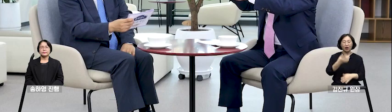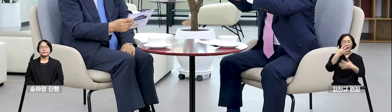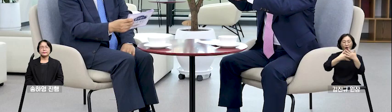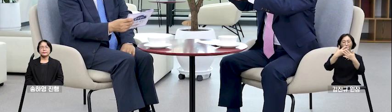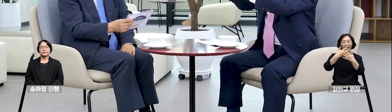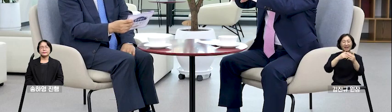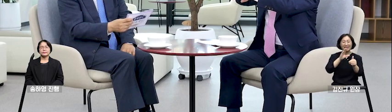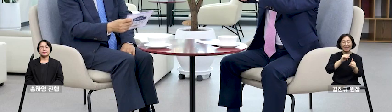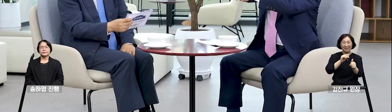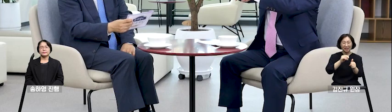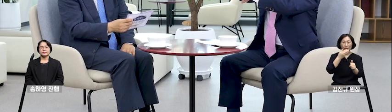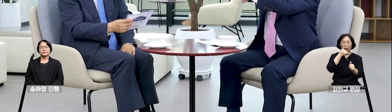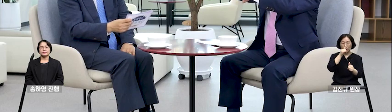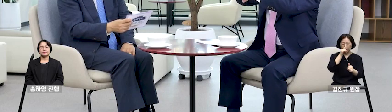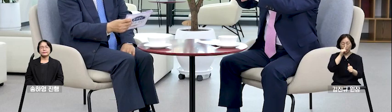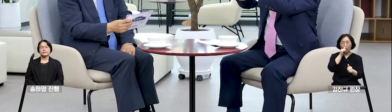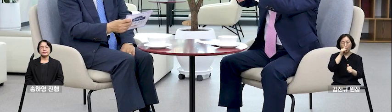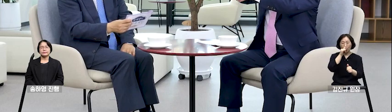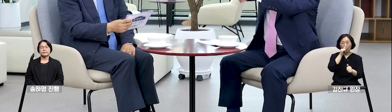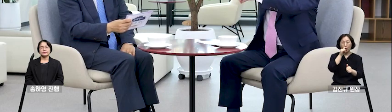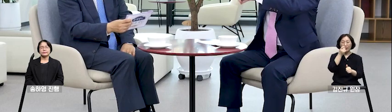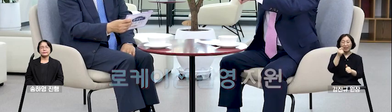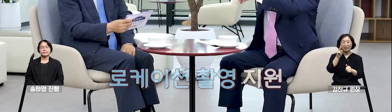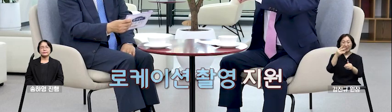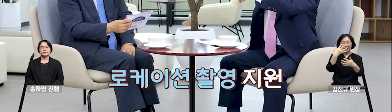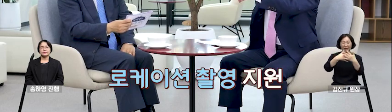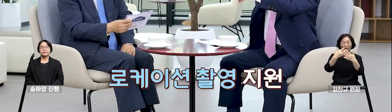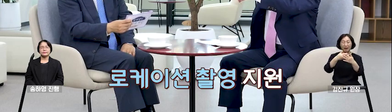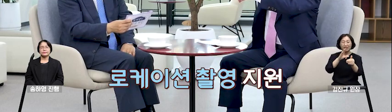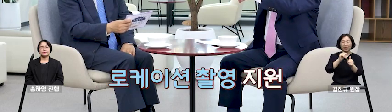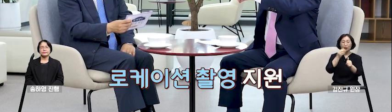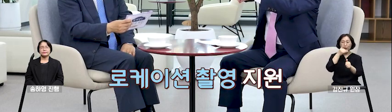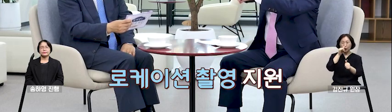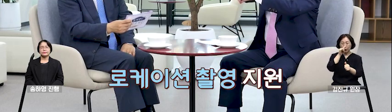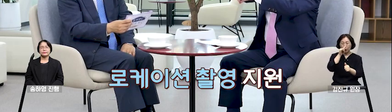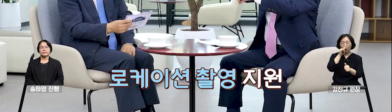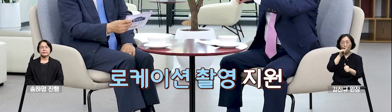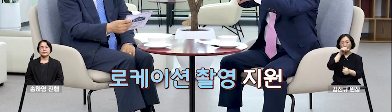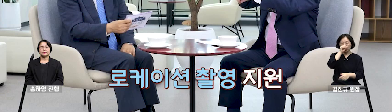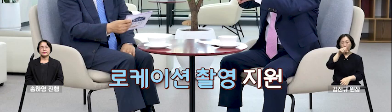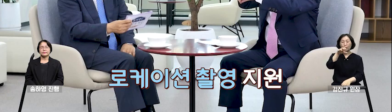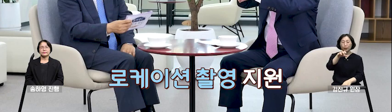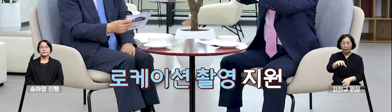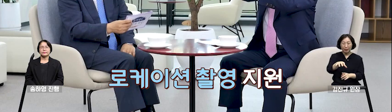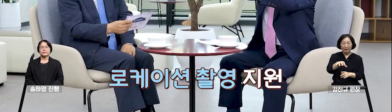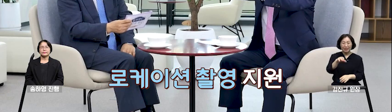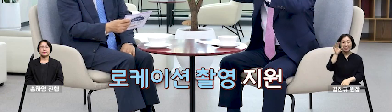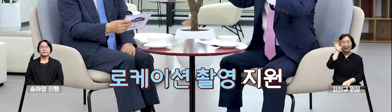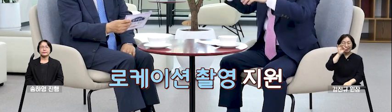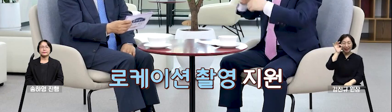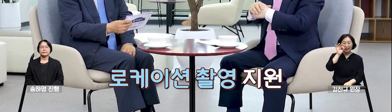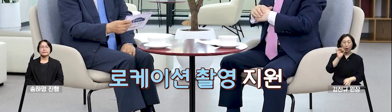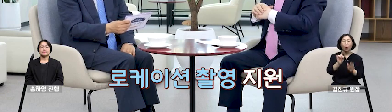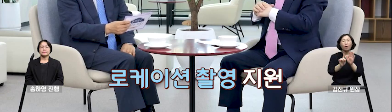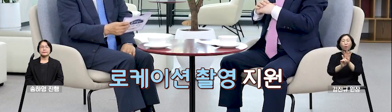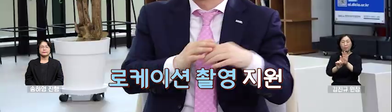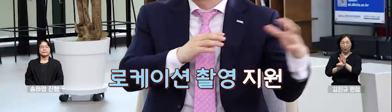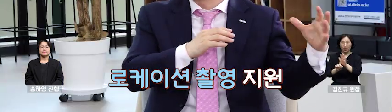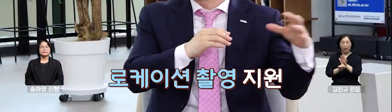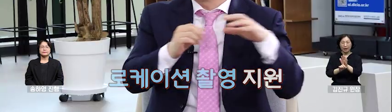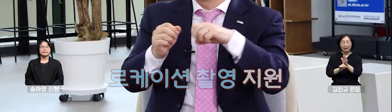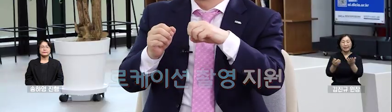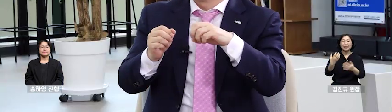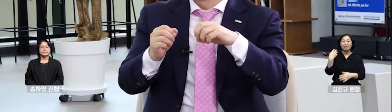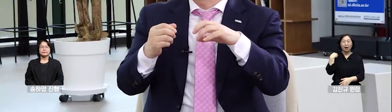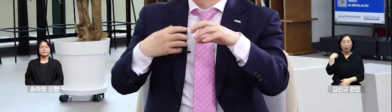찍도록 드라마도 찌게 등과 마치 또 록 저희가 로케이션 영화를 좋은 장소를 발굴해서 홍보도 하고 음 그